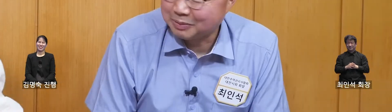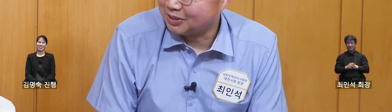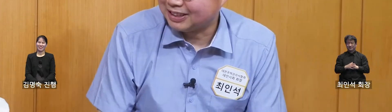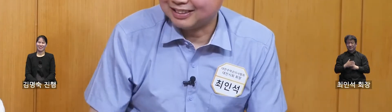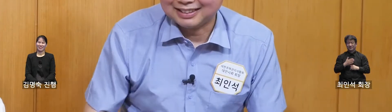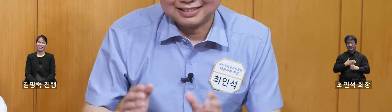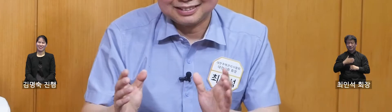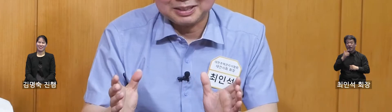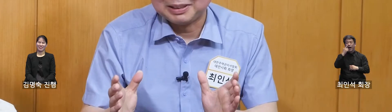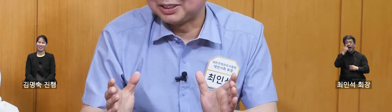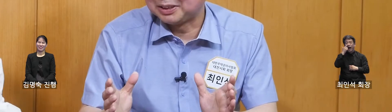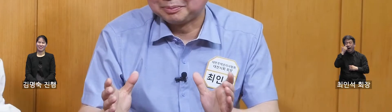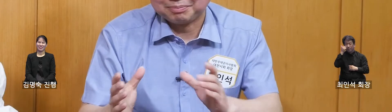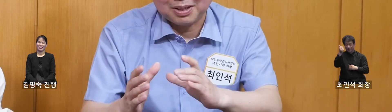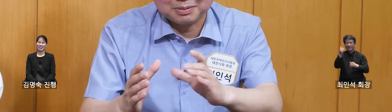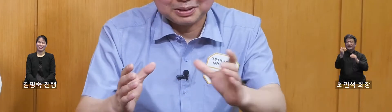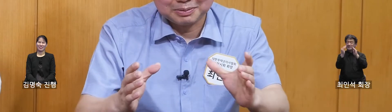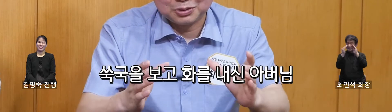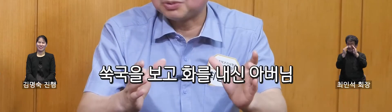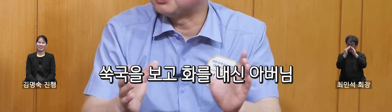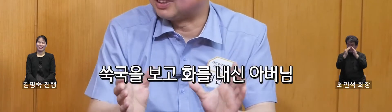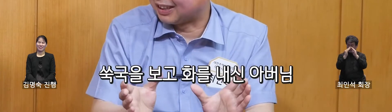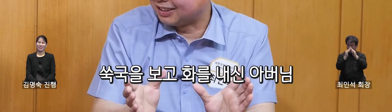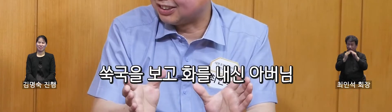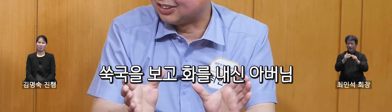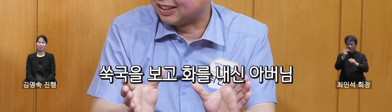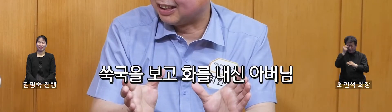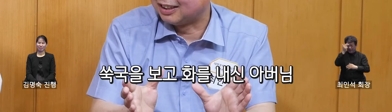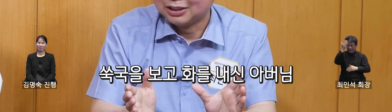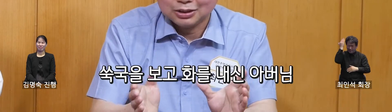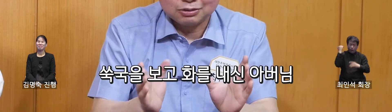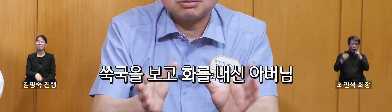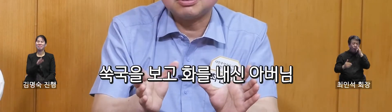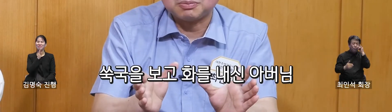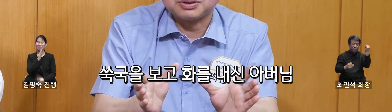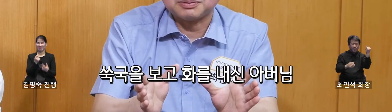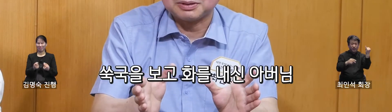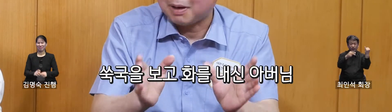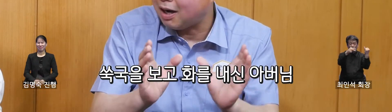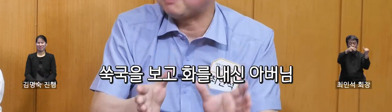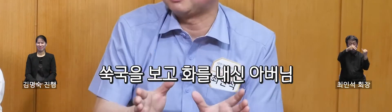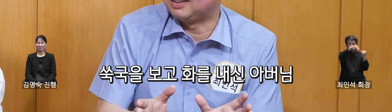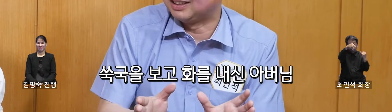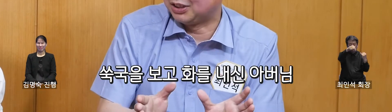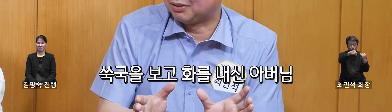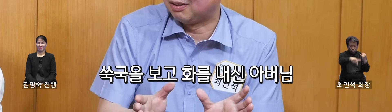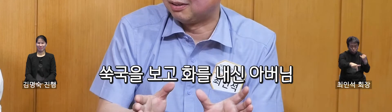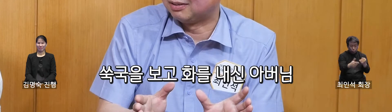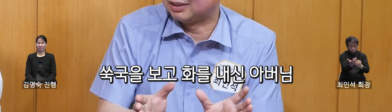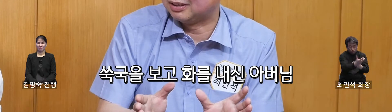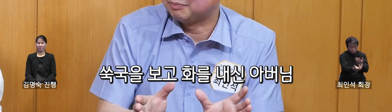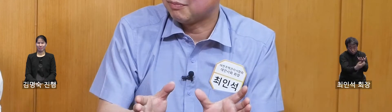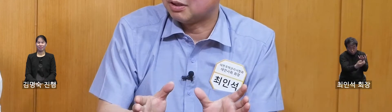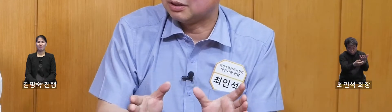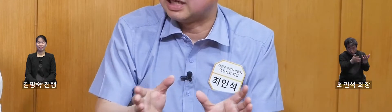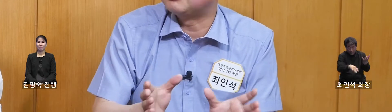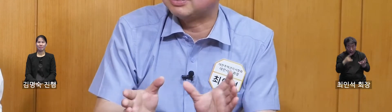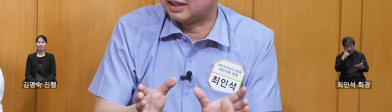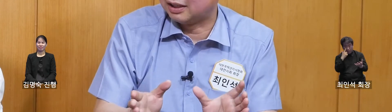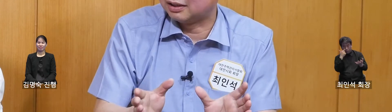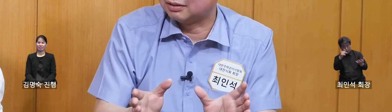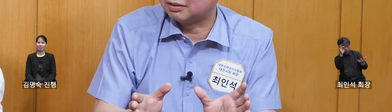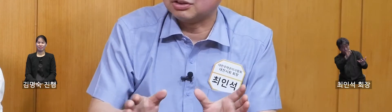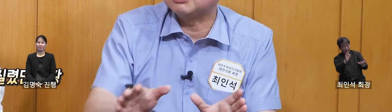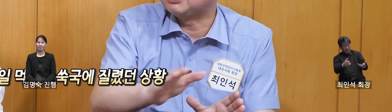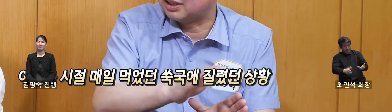저희 아버님도 예전에 그 집에서 네. 어머님이 쑥국을 이렇게 끓이셨는데 네. 쑥국을 보자마자 막 화를 내시는 거예요. 그래서 그래요?